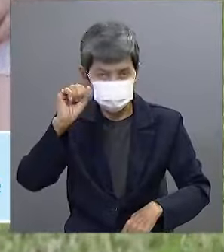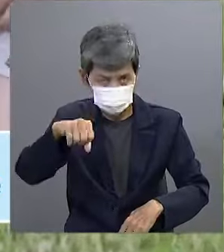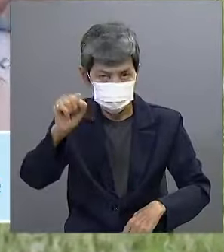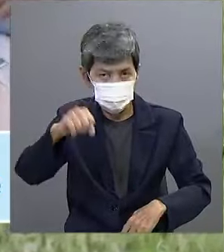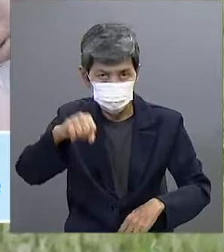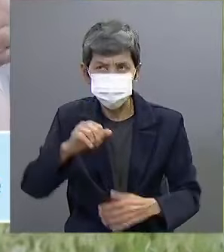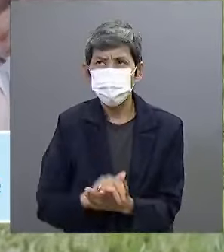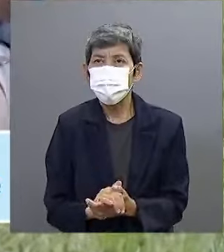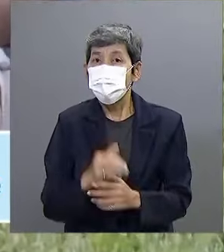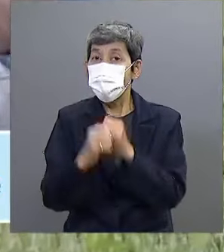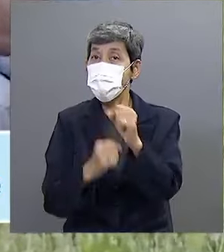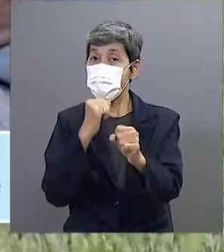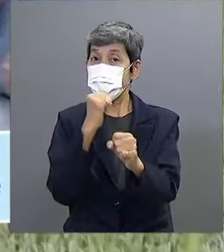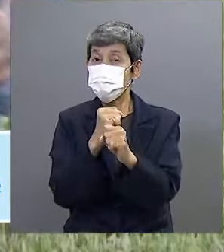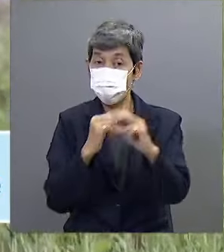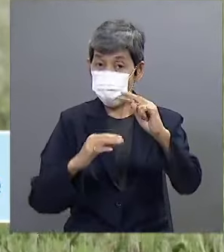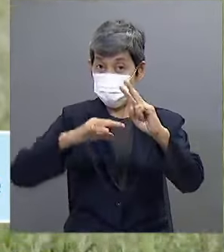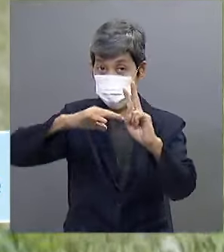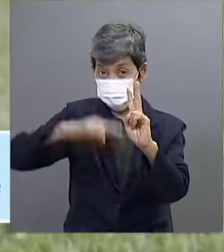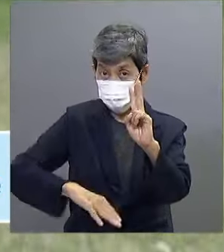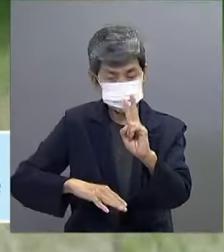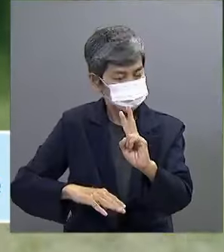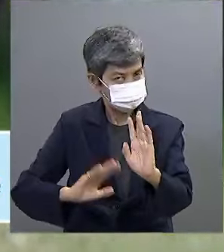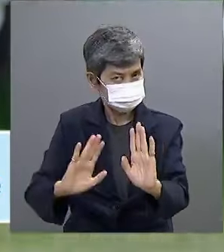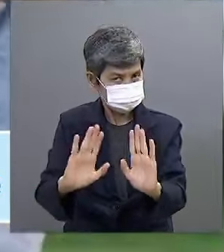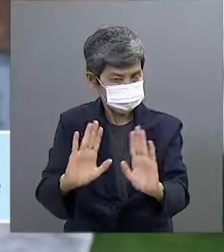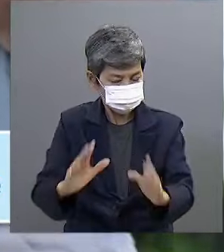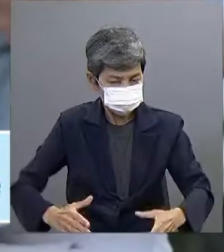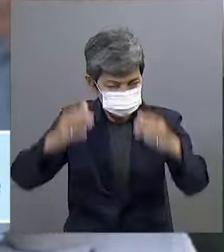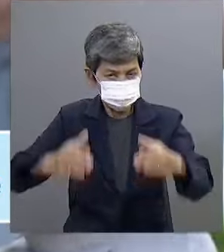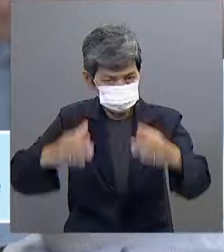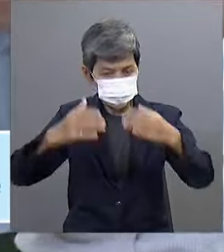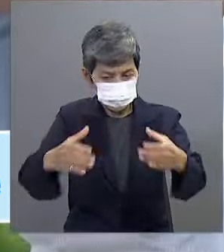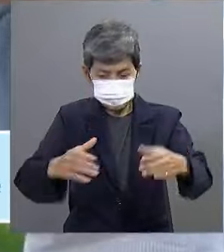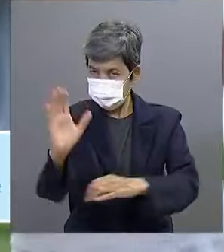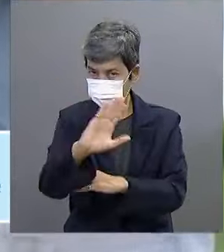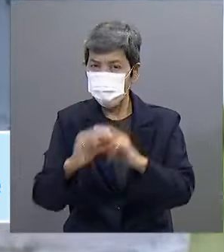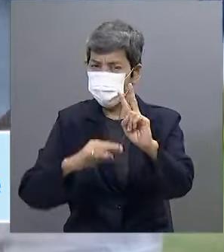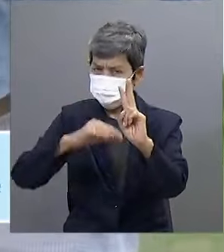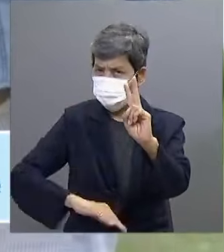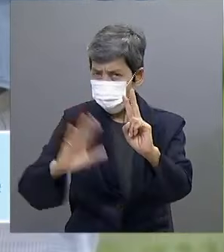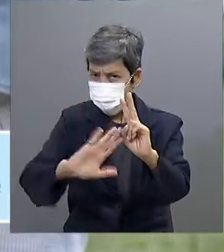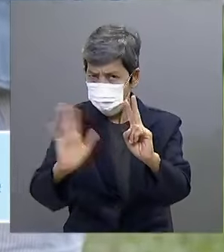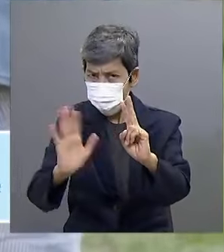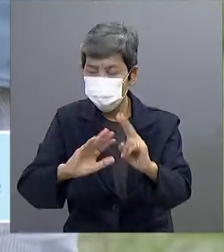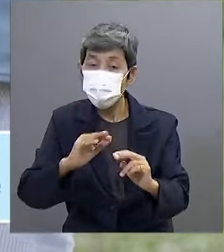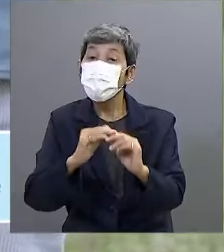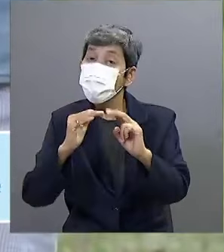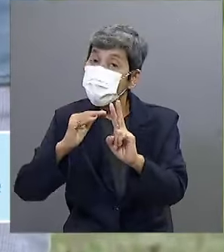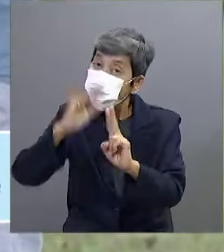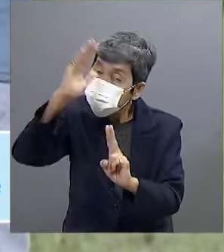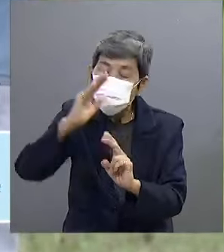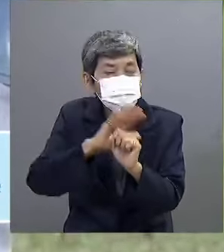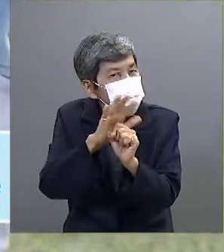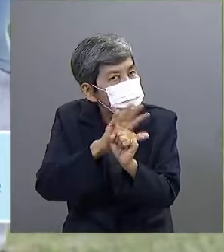ายุที่ต่ำกว่า2ขวบเนี้ยยังเป็นสิ่งที่ควรหลีกเลี่ยงอยู่ค่ะ อายุที่ต่ำกว่า2ขวบเนี่ยควรหลีกเลี่ยงจริงๆถ้าเกิดอายุมากกว่านี้แรงไปก็ไม่ดีเหมือนกัน